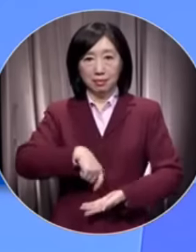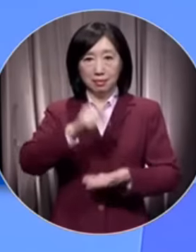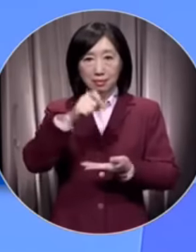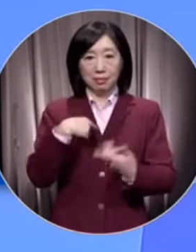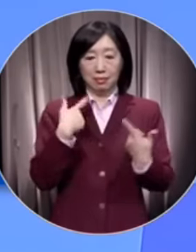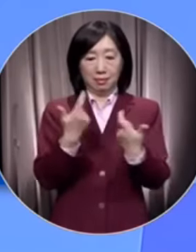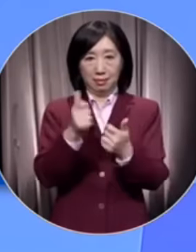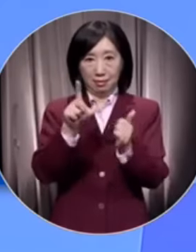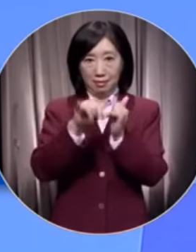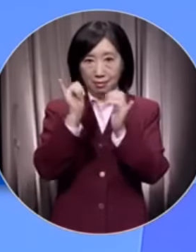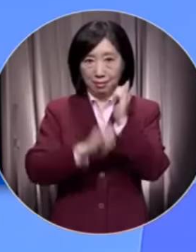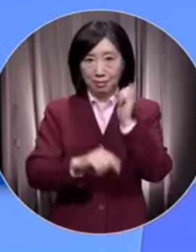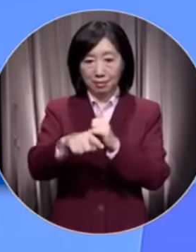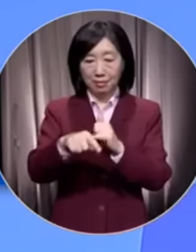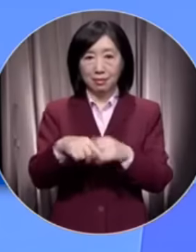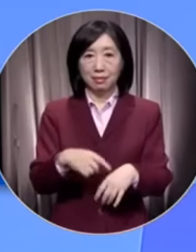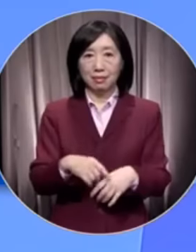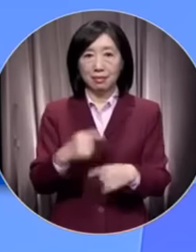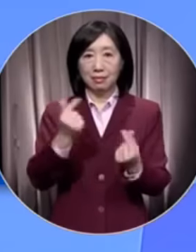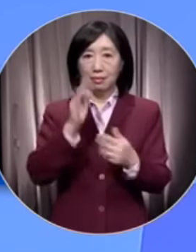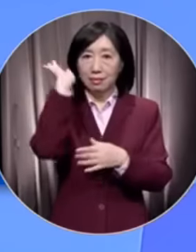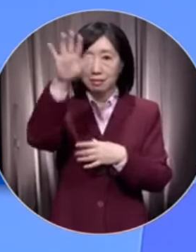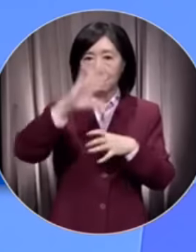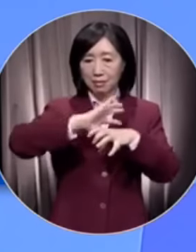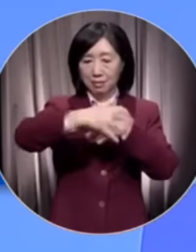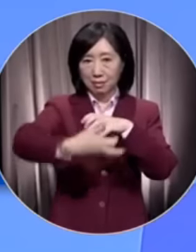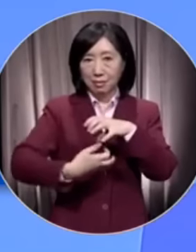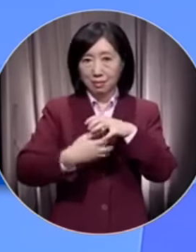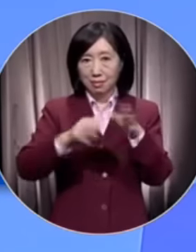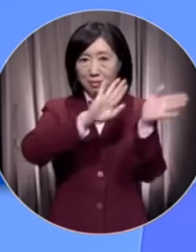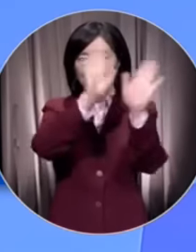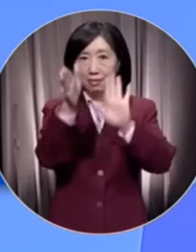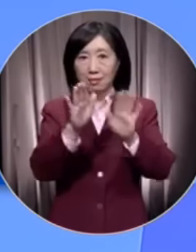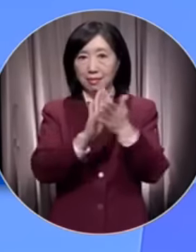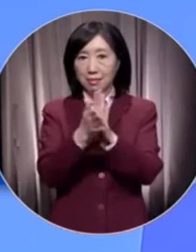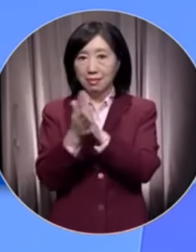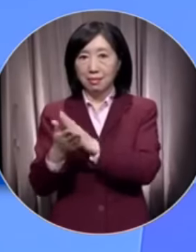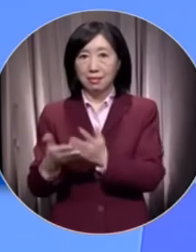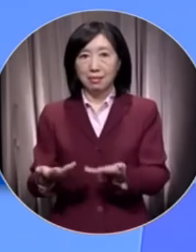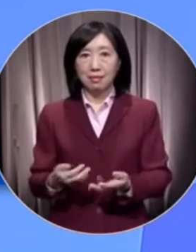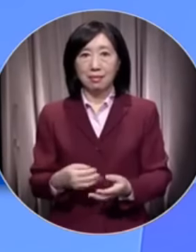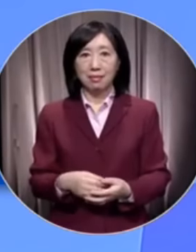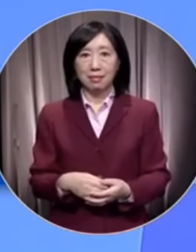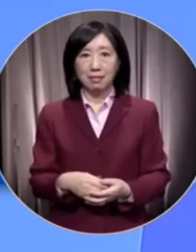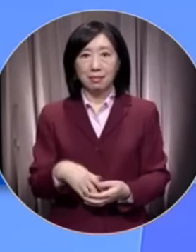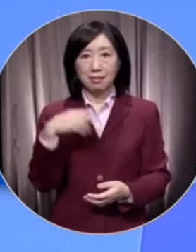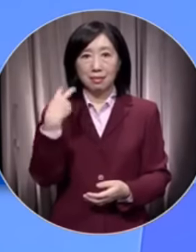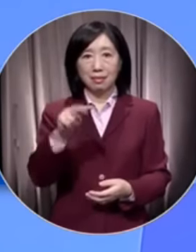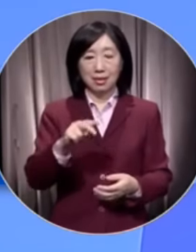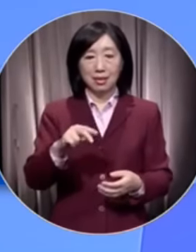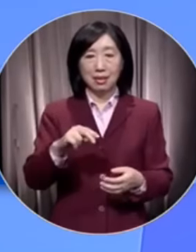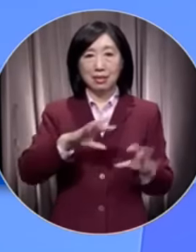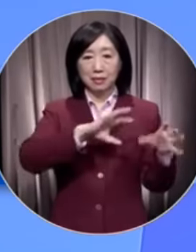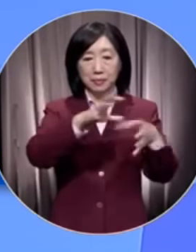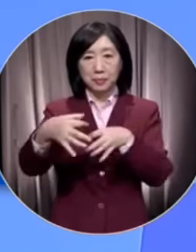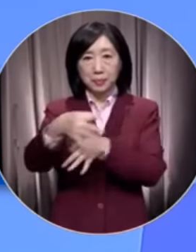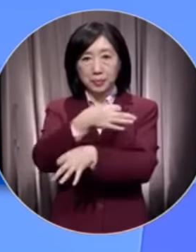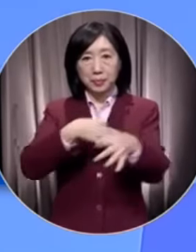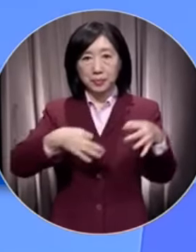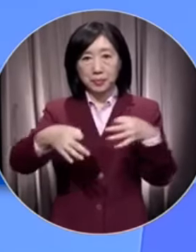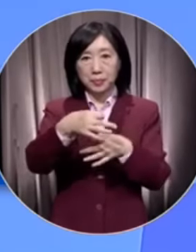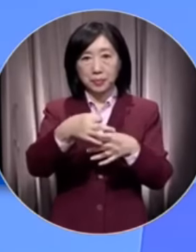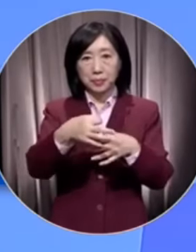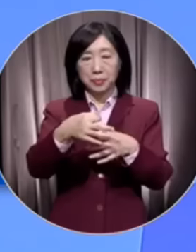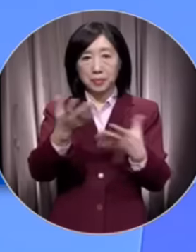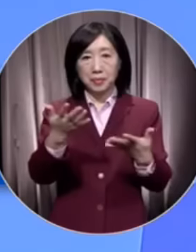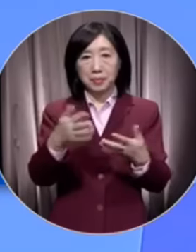的需求，尤其未来世界情势的变化，以及我们国际经济情况挑战的